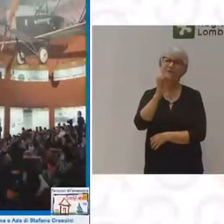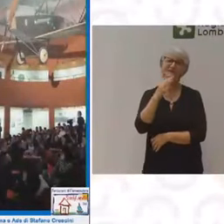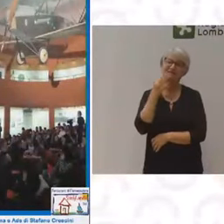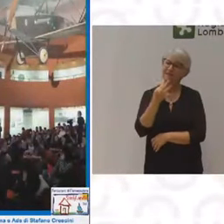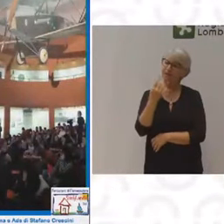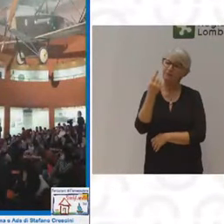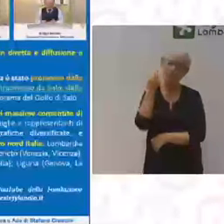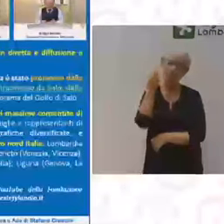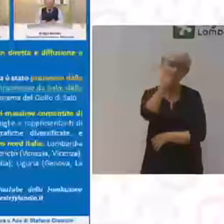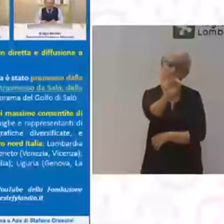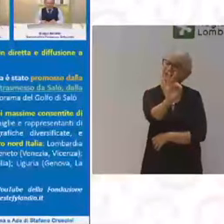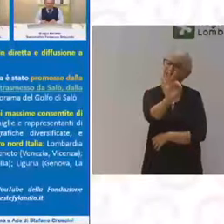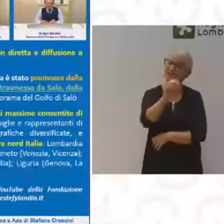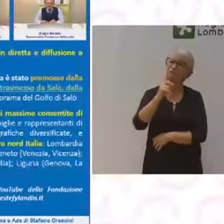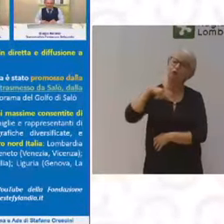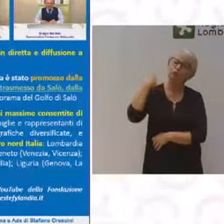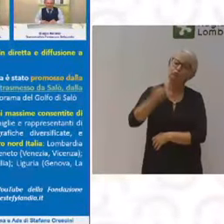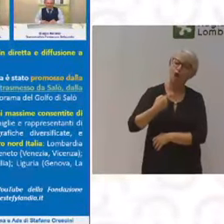di noi.